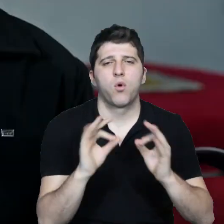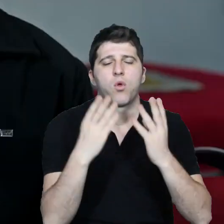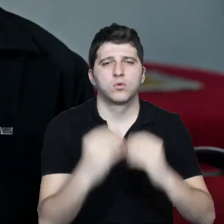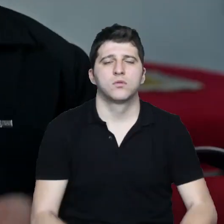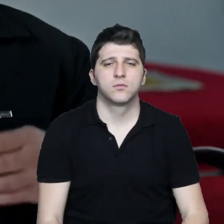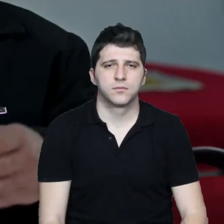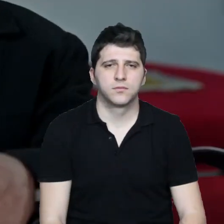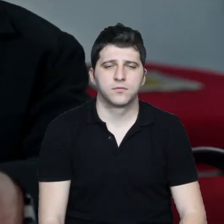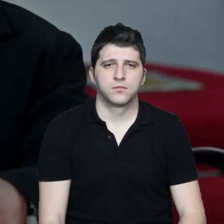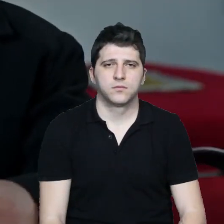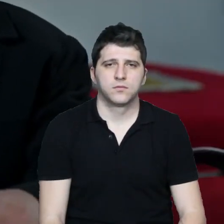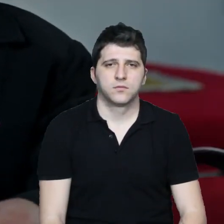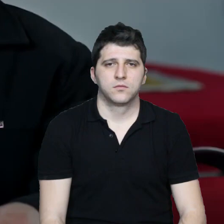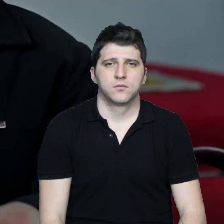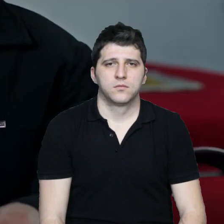oldu.